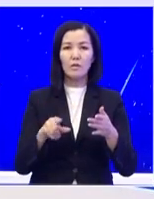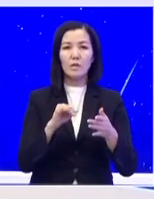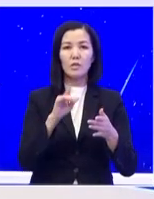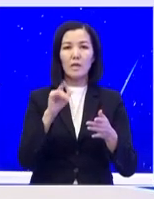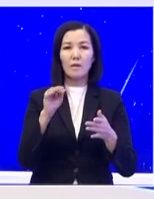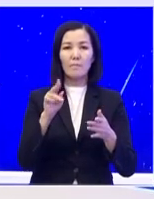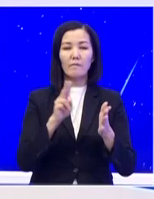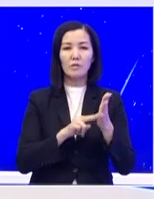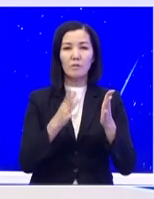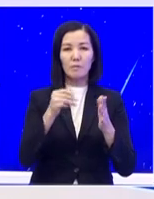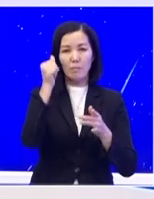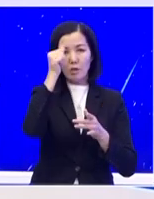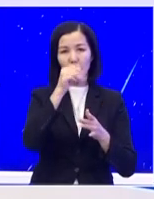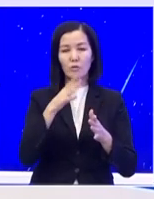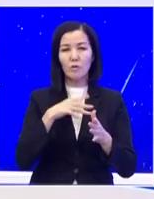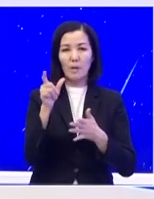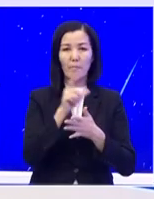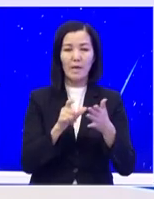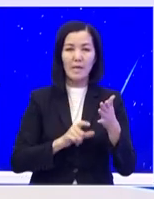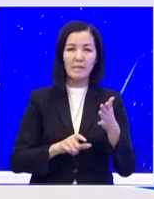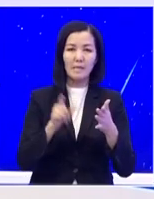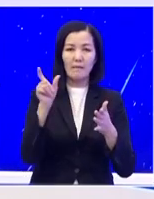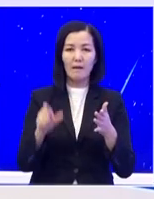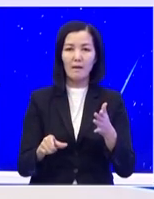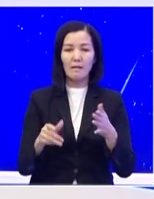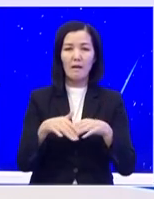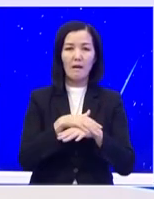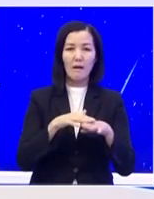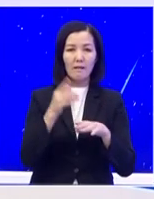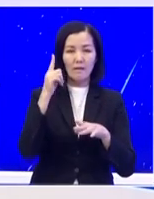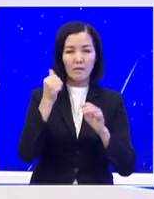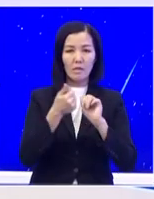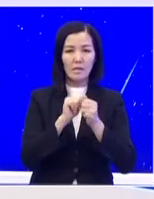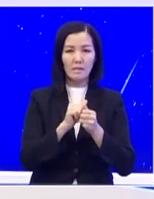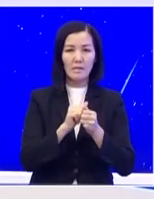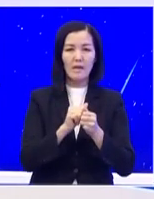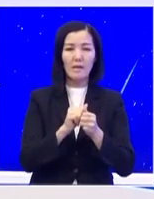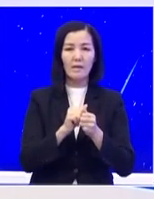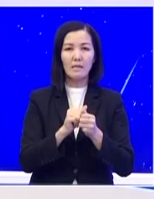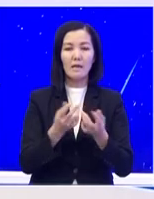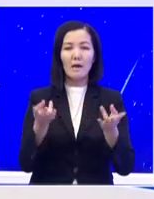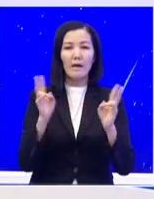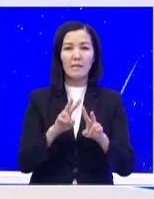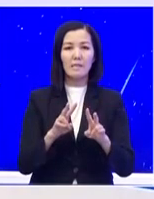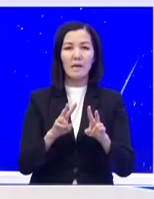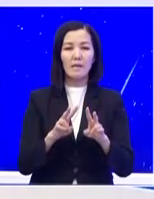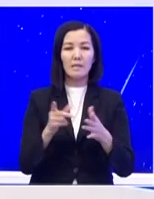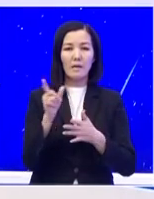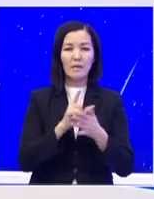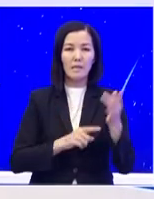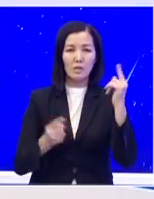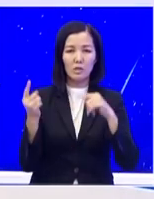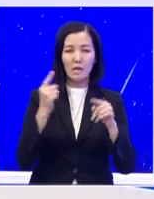туғанына 75 жыл. Поэзия қағаны әлі де халық жадында, саңғырлы азаматтың артында қалдырған мұрасы кейінгі